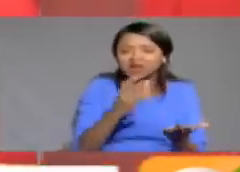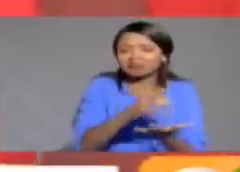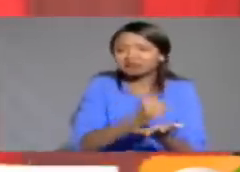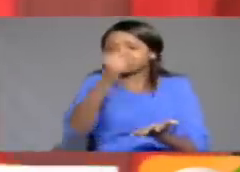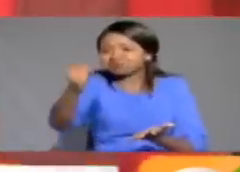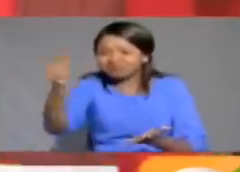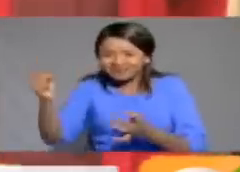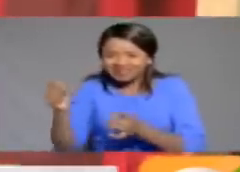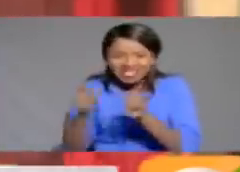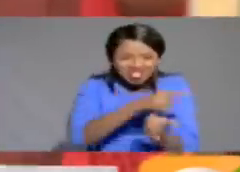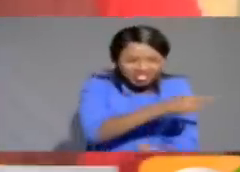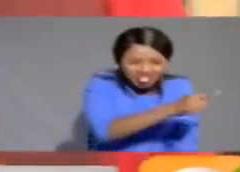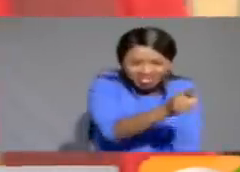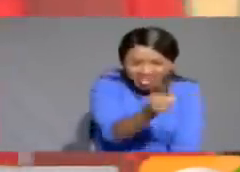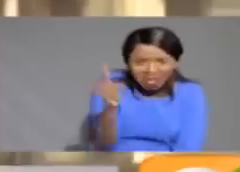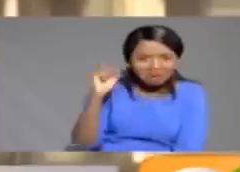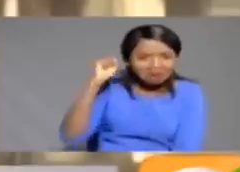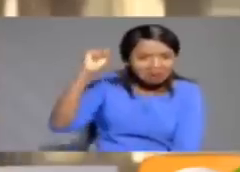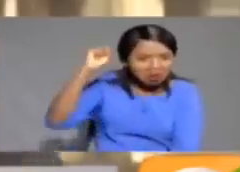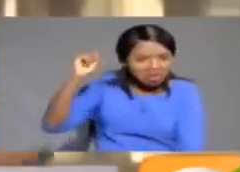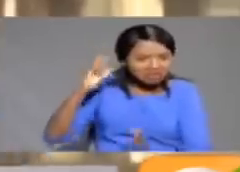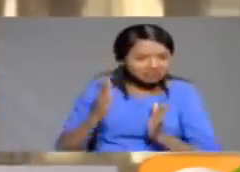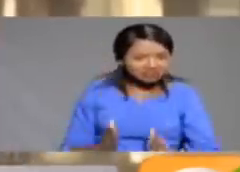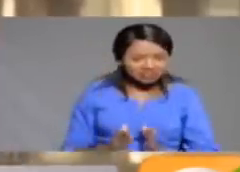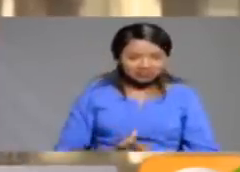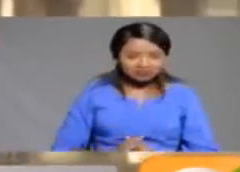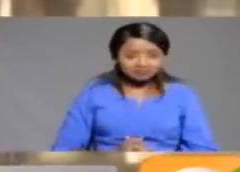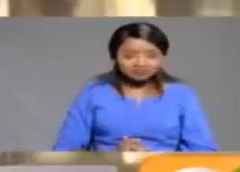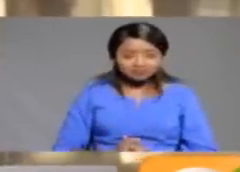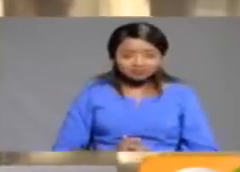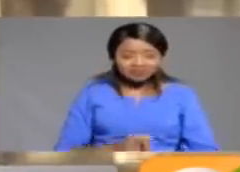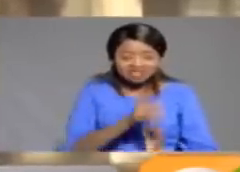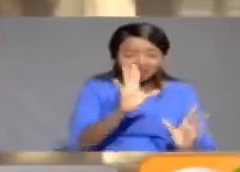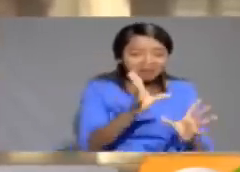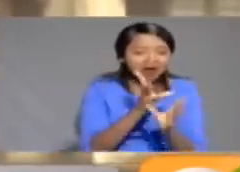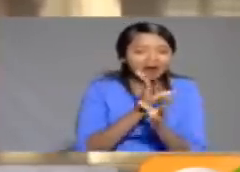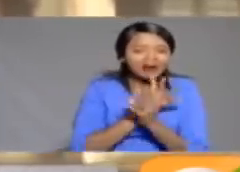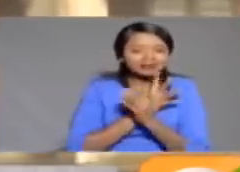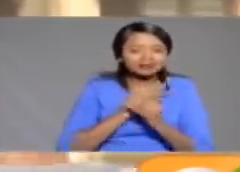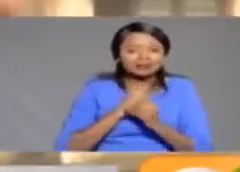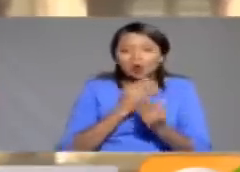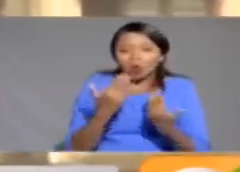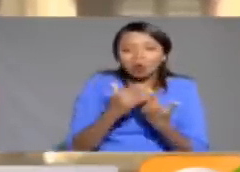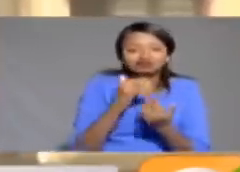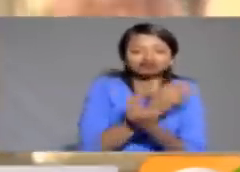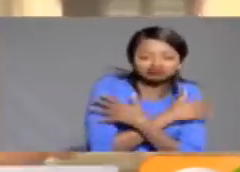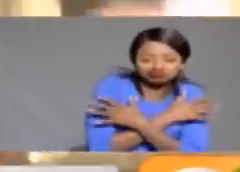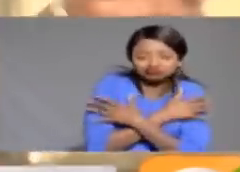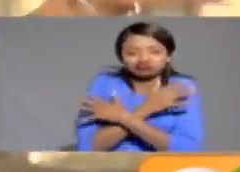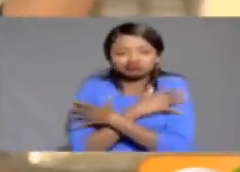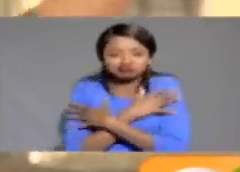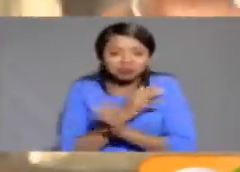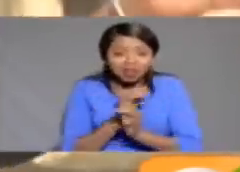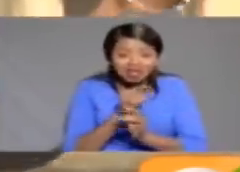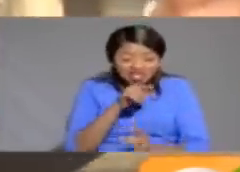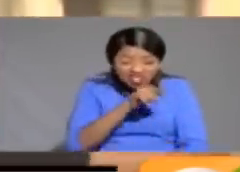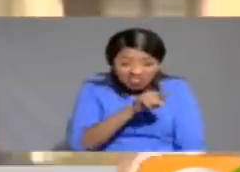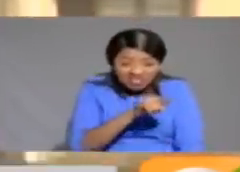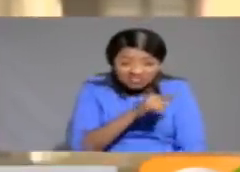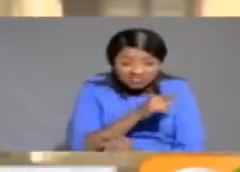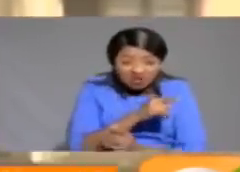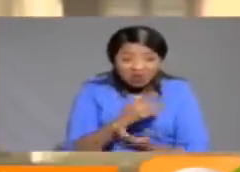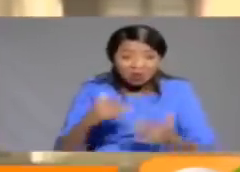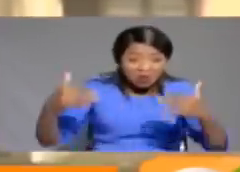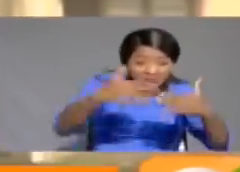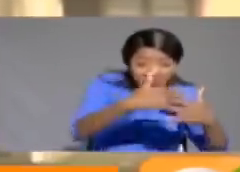wamekuwa ndio wanasiasa wakubwa. Ati wana embrace, wanakubatiana. Na hii kukubatiana ni ile ya Judas